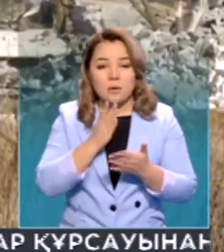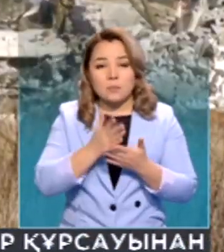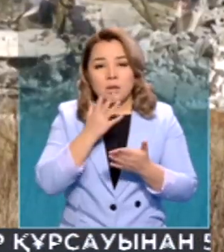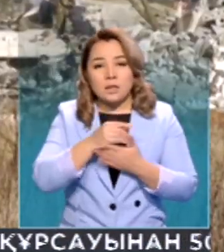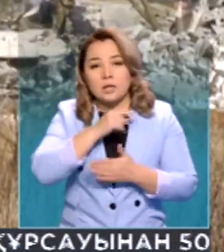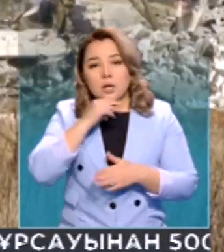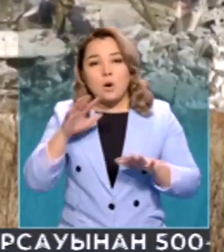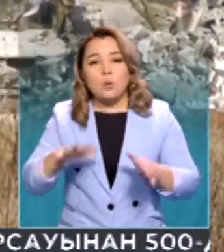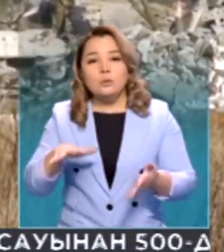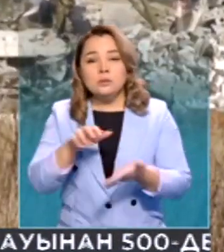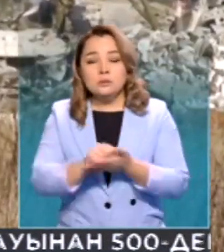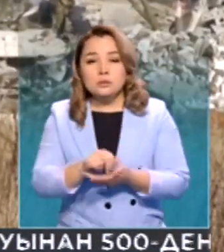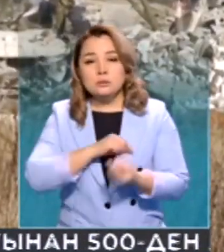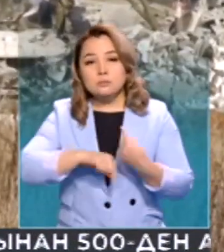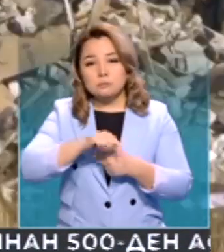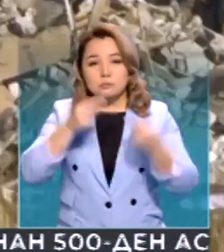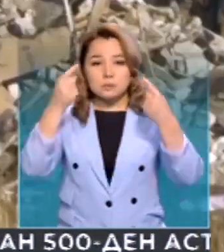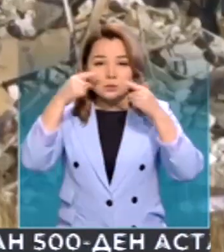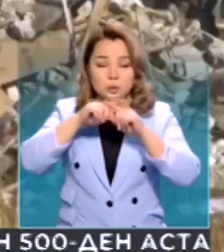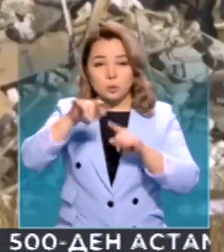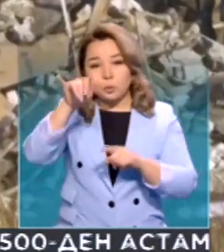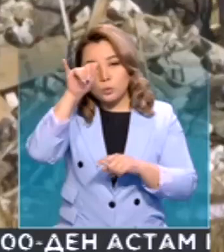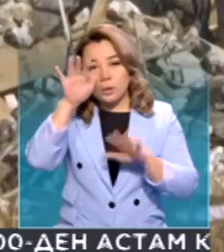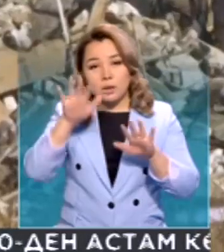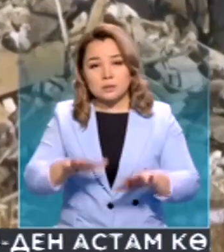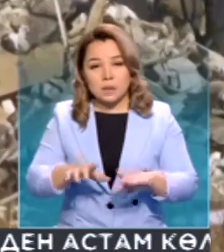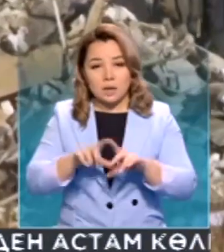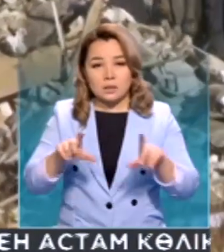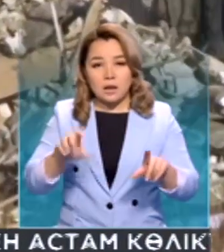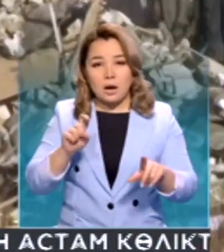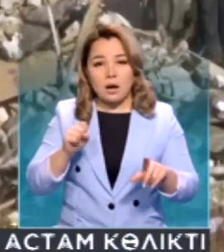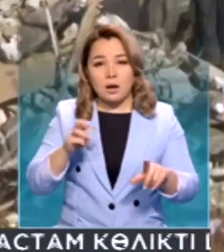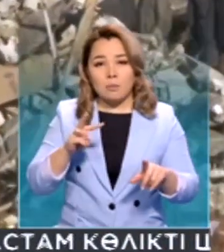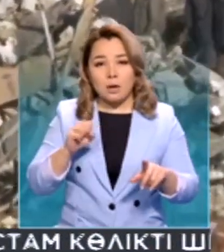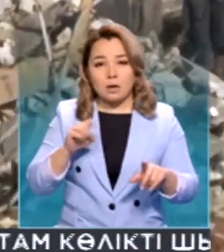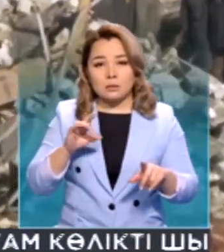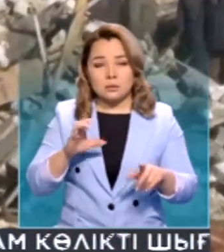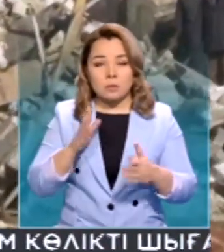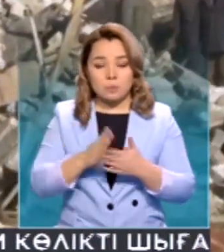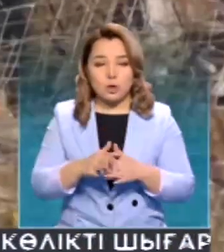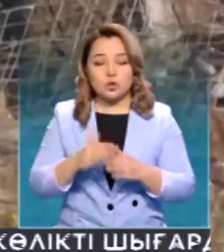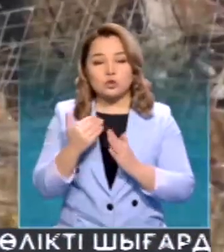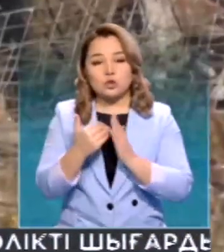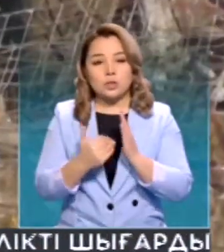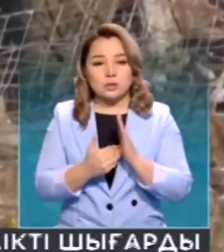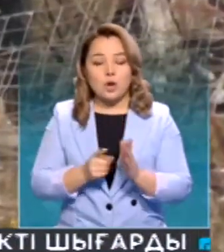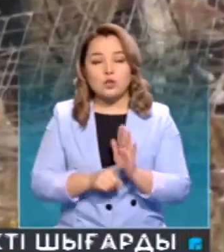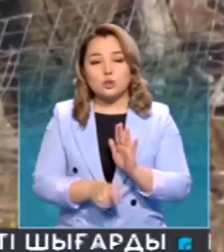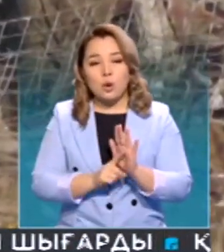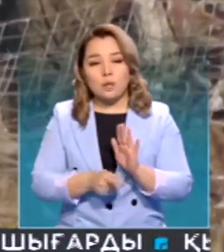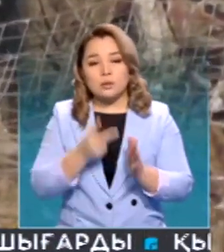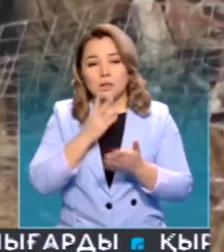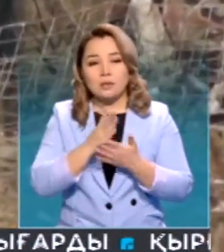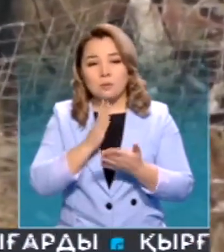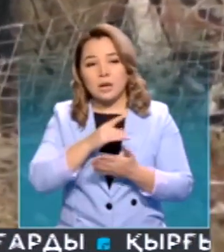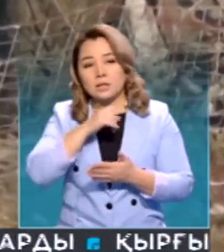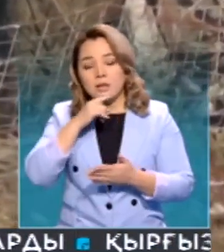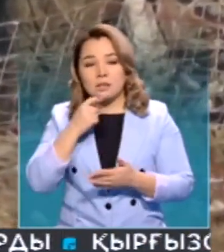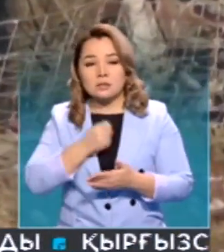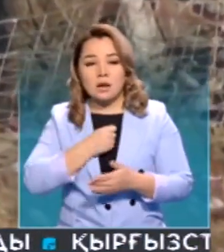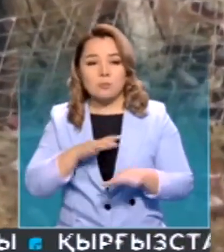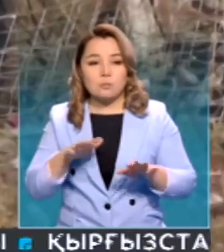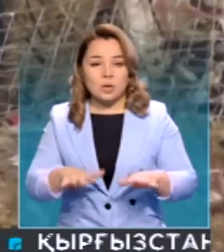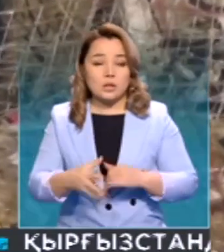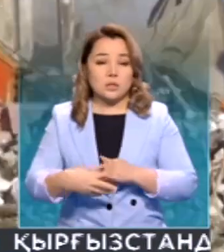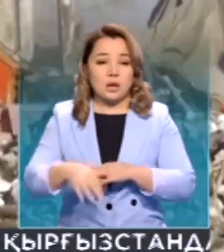ресейліктер орналасқан кәсіптік техникалық училище ғимаратына хаймарс жүйесімен соққы берген. Мәскеудің мәлімдеуінше ресейлік сарбаздар орналасқан